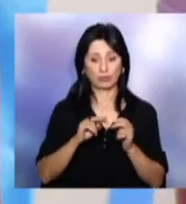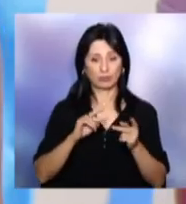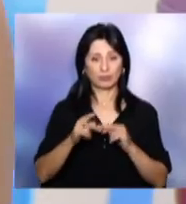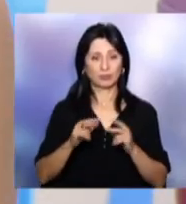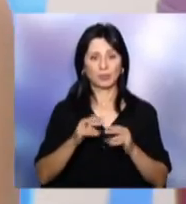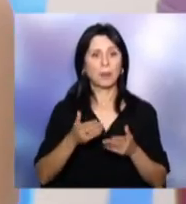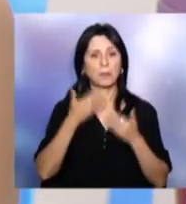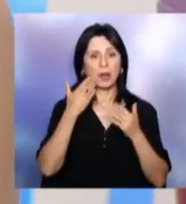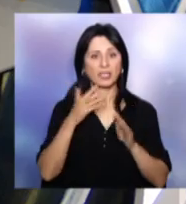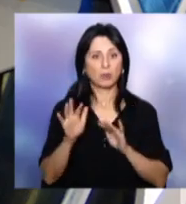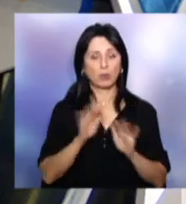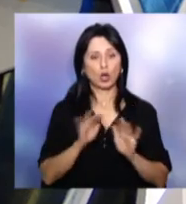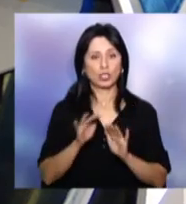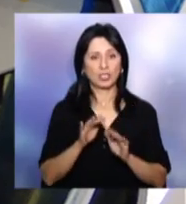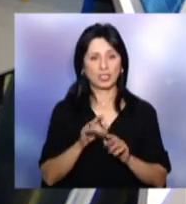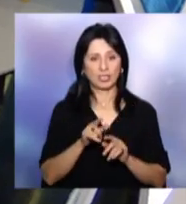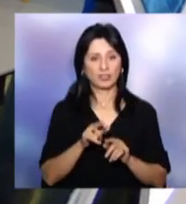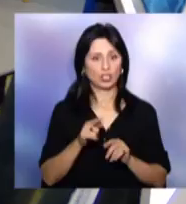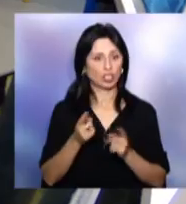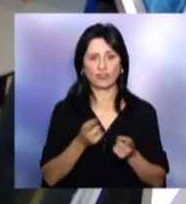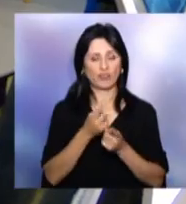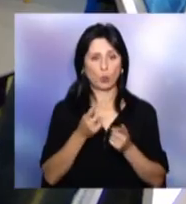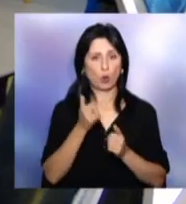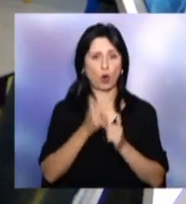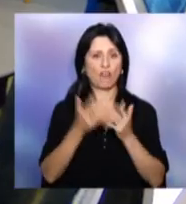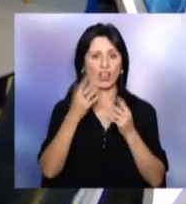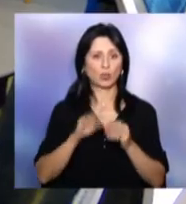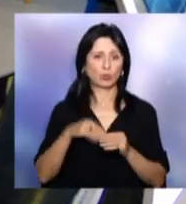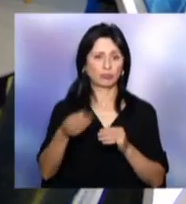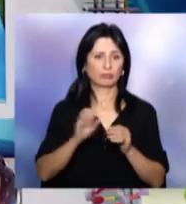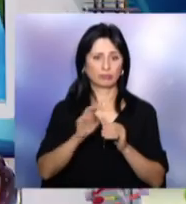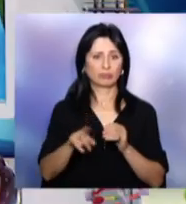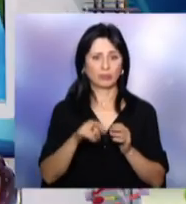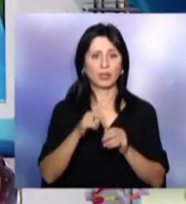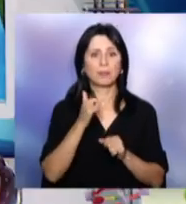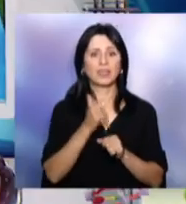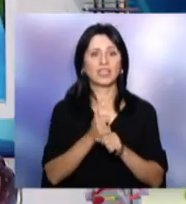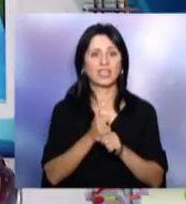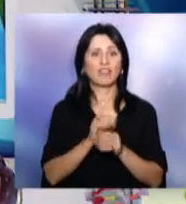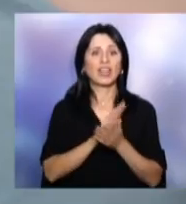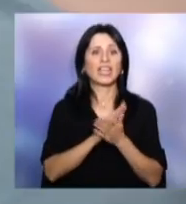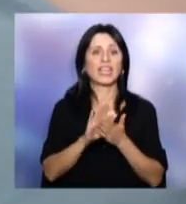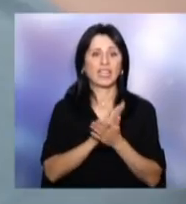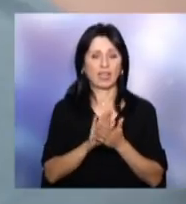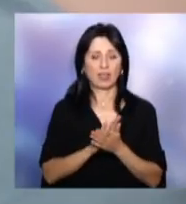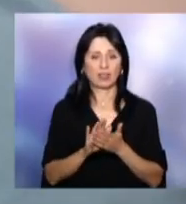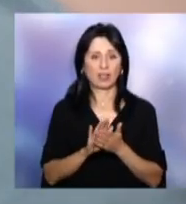ამას, ძალიან მარტივი პროცესი ხდება მისთვის, ჩვეულებრივი ყოველდღიური პროცედურა ხდება. მთავარია იყოს ჰიგიენა